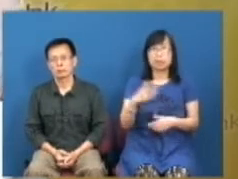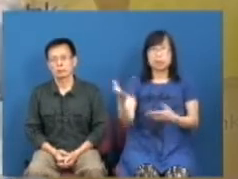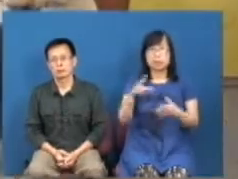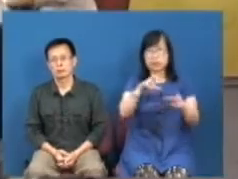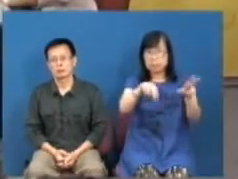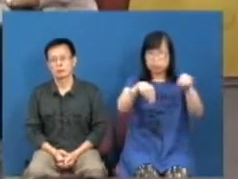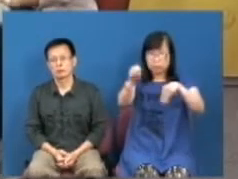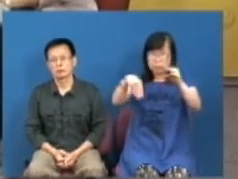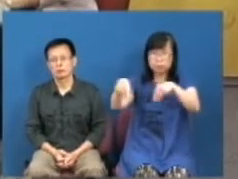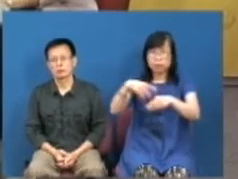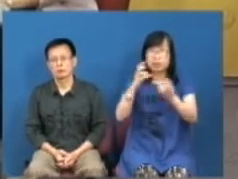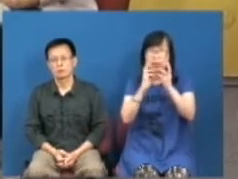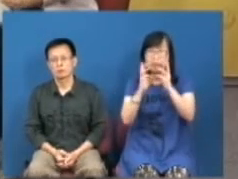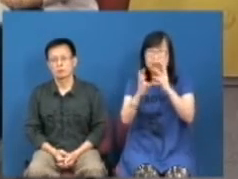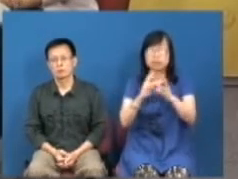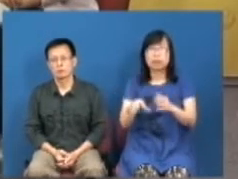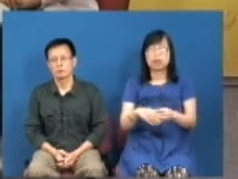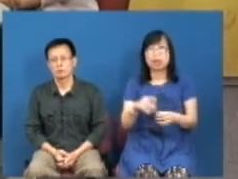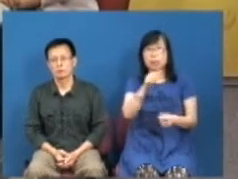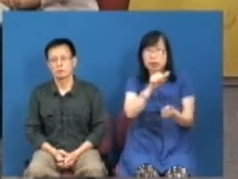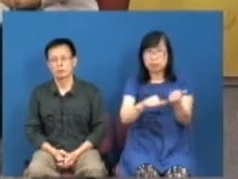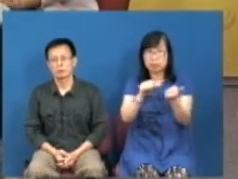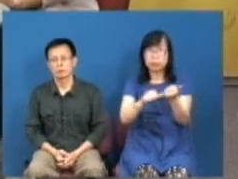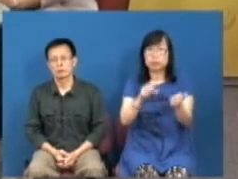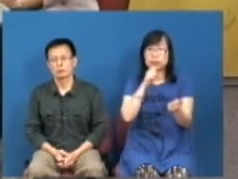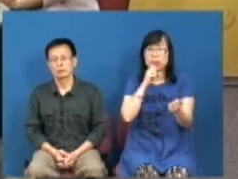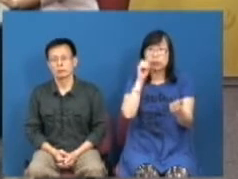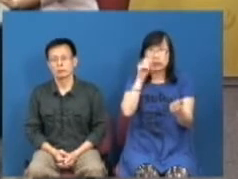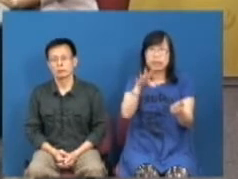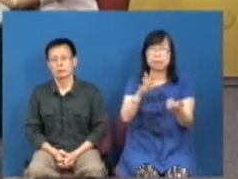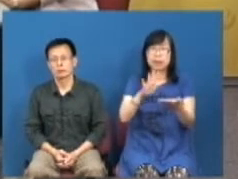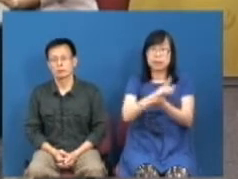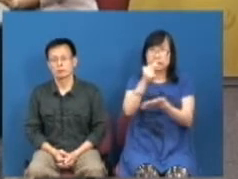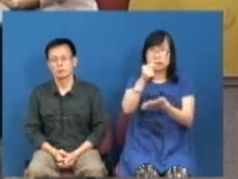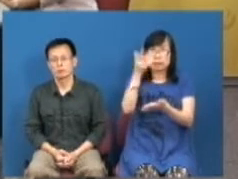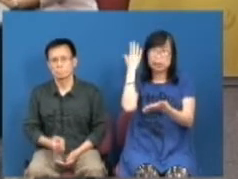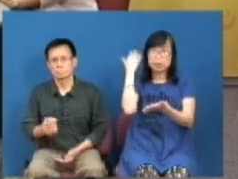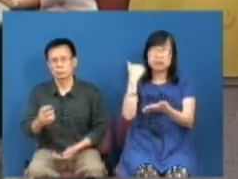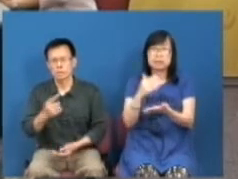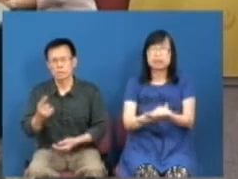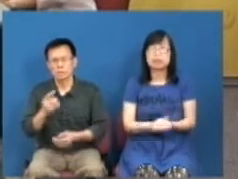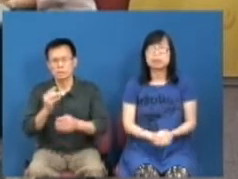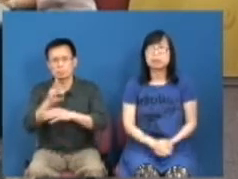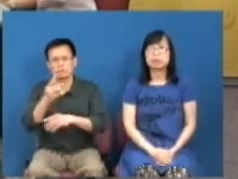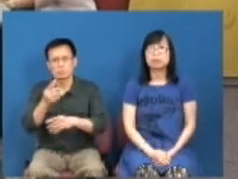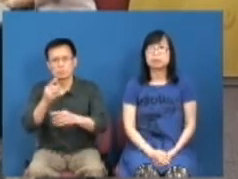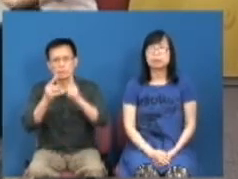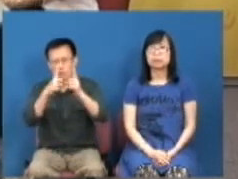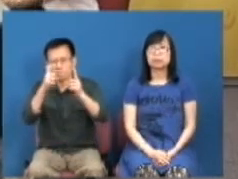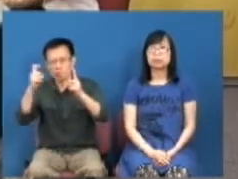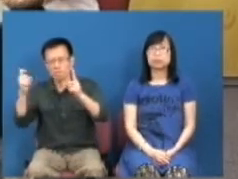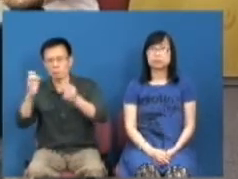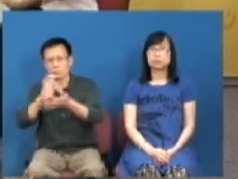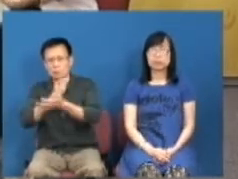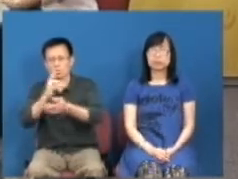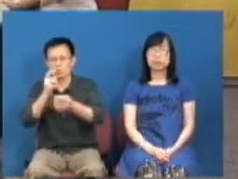咁曾經都阿陸議員都有提及過啦，即係十年前係嘛？ 都唔止十年前㗎啦，1999年啊，